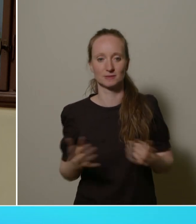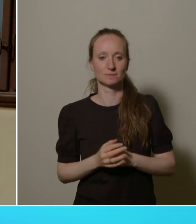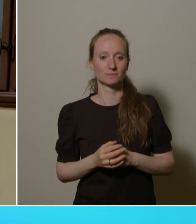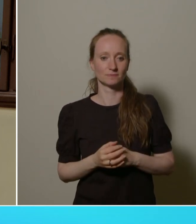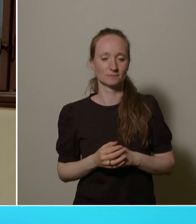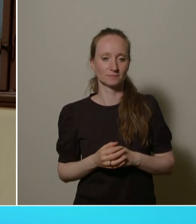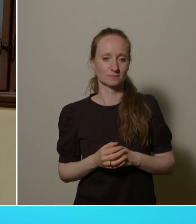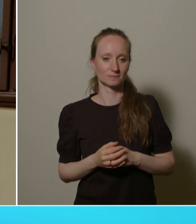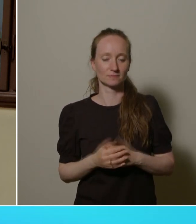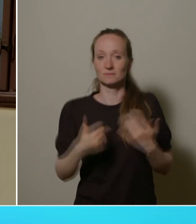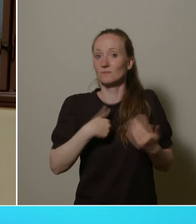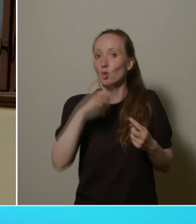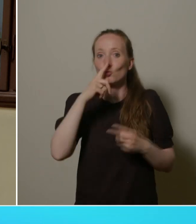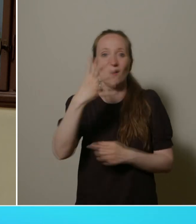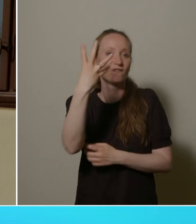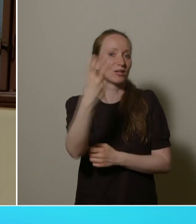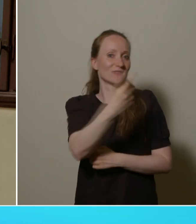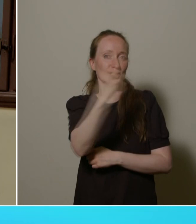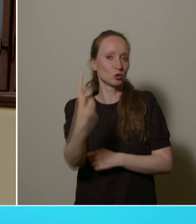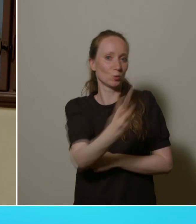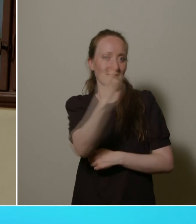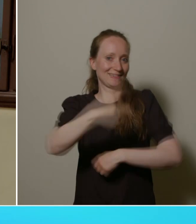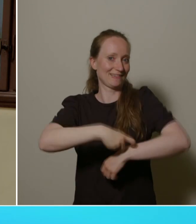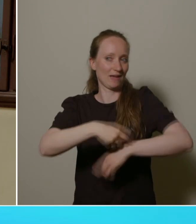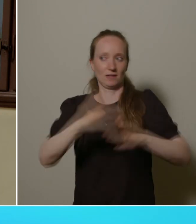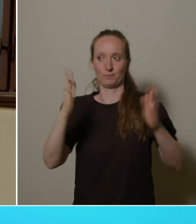Ich habe nicht mehr als 24 Stunden am Tag.